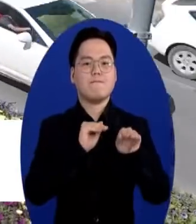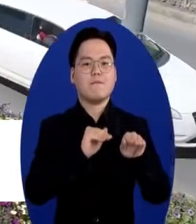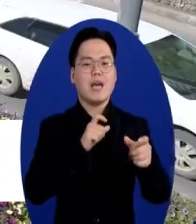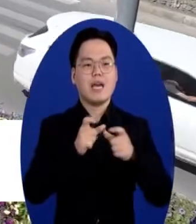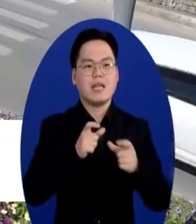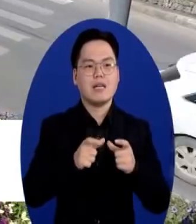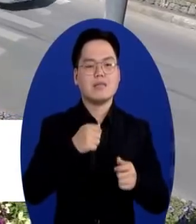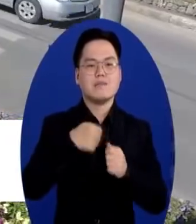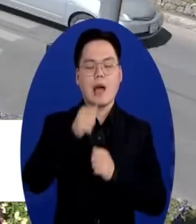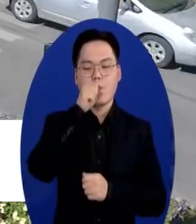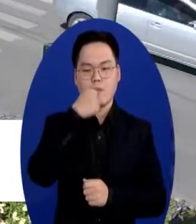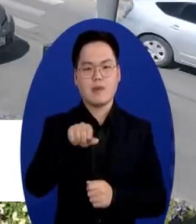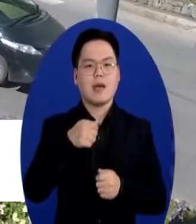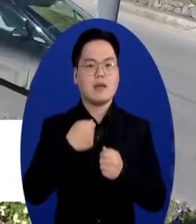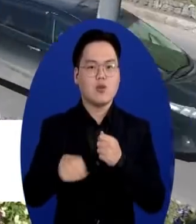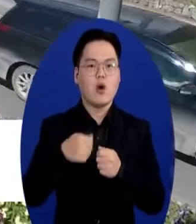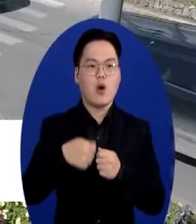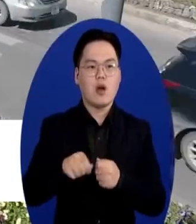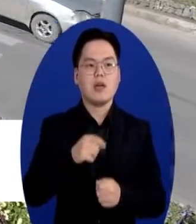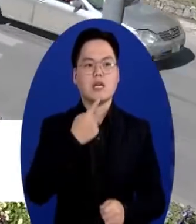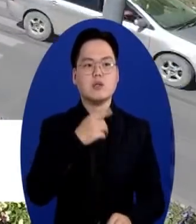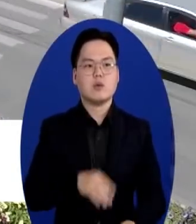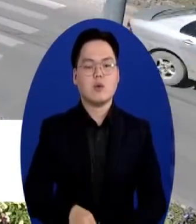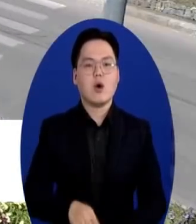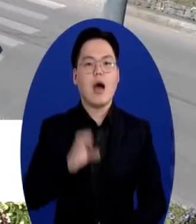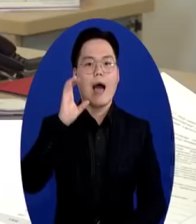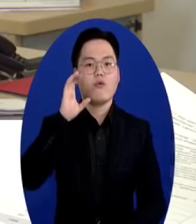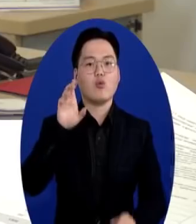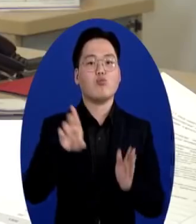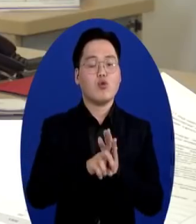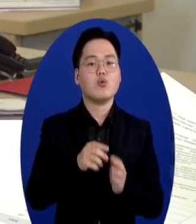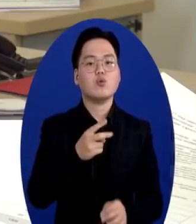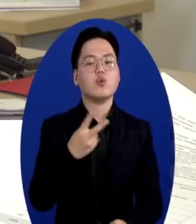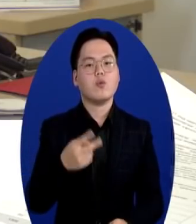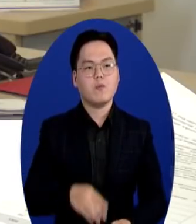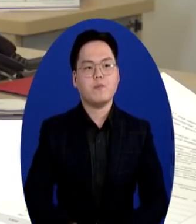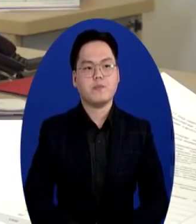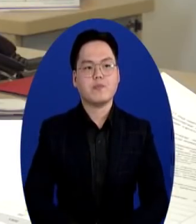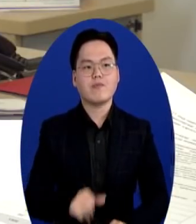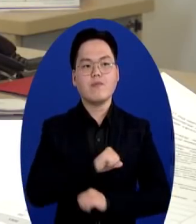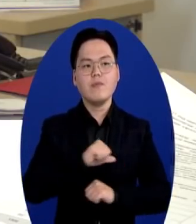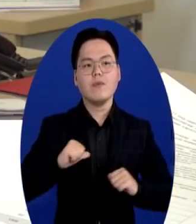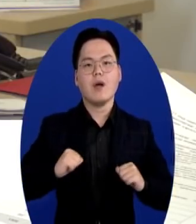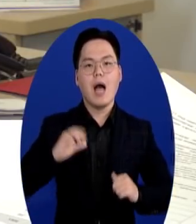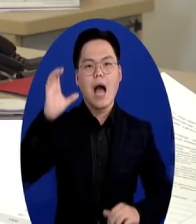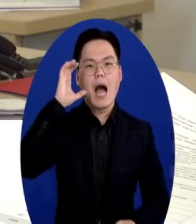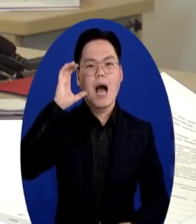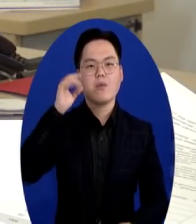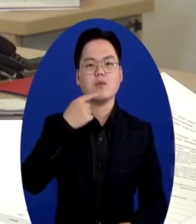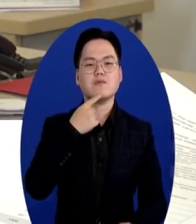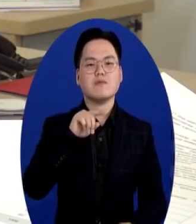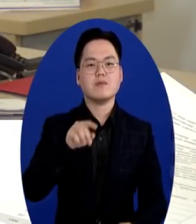хувьд өндөр зардал гаргаж байснаас нийтээрээ автобусаар зорчих боломж өнөөдөр бий юу. Иргэд маань автобусаар зорчиход хүндрэлдэг гэж ярьдаг.